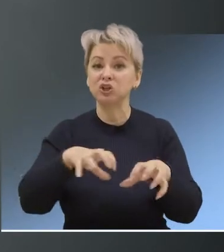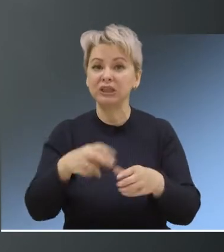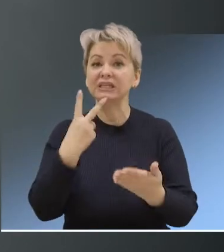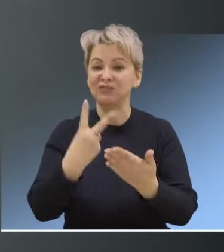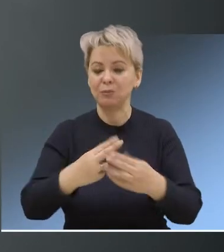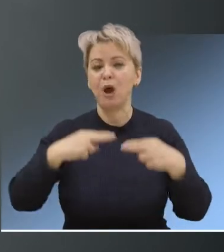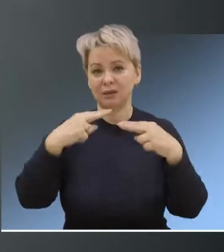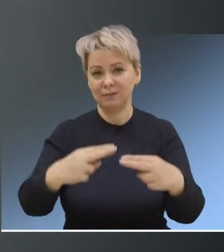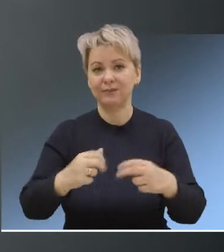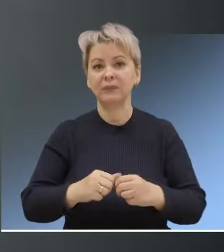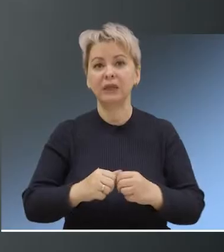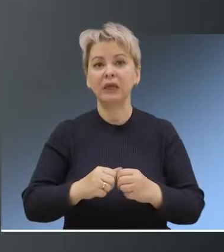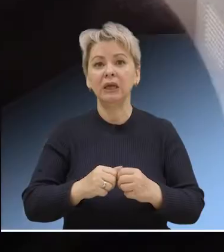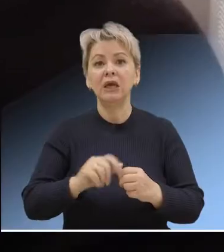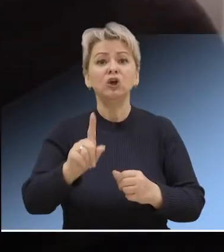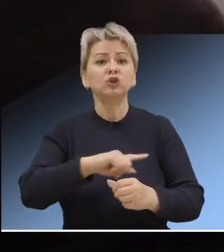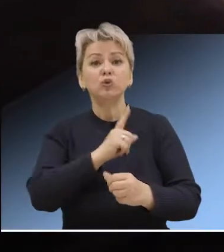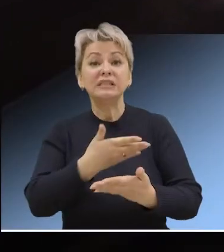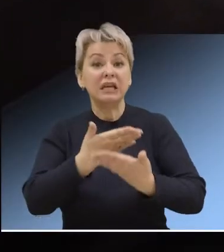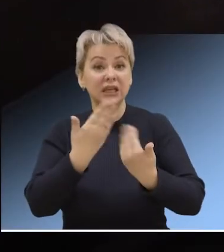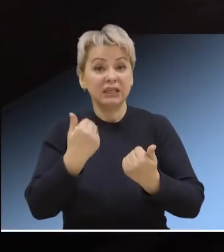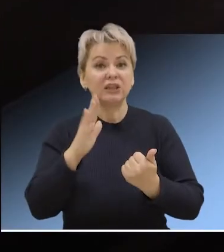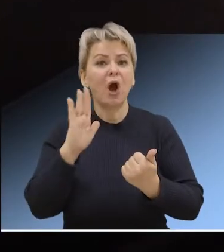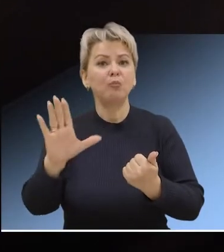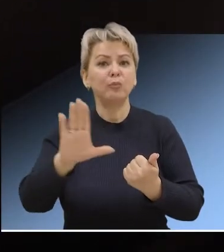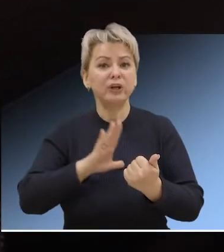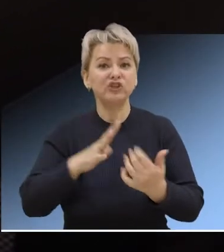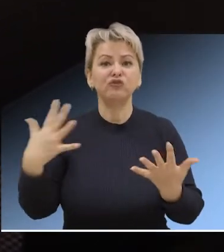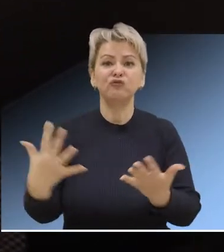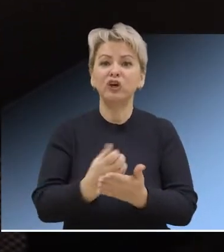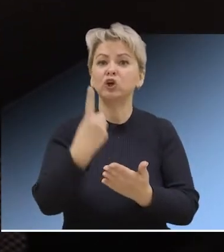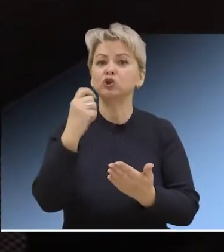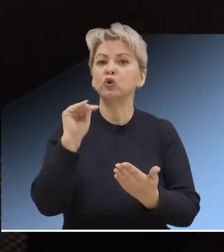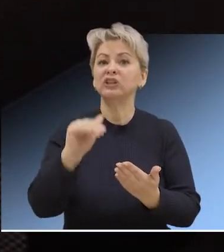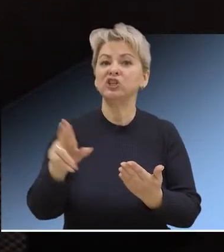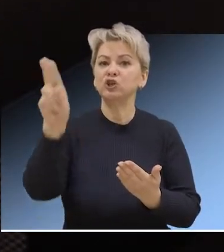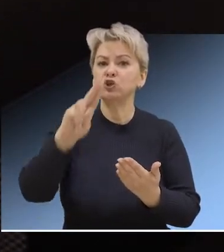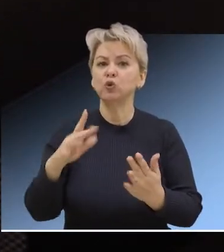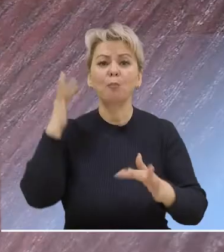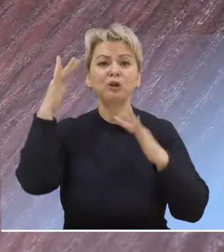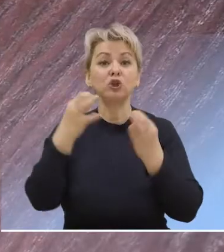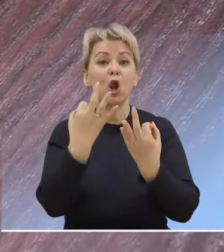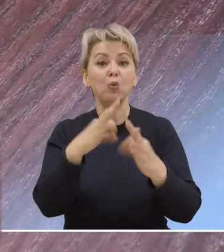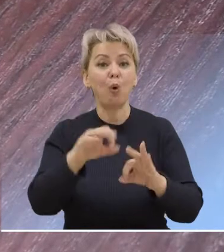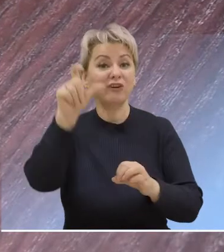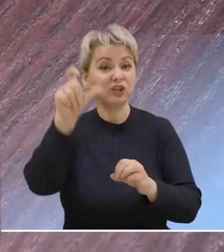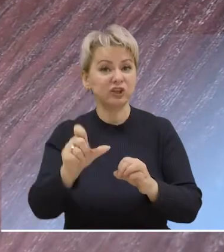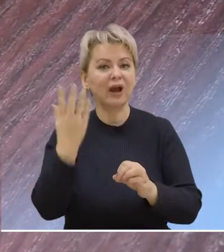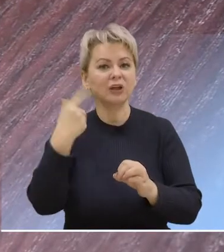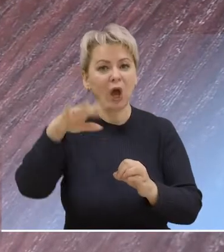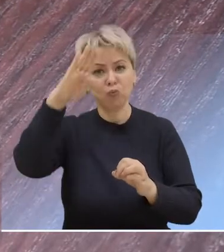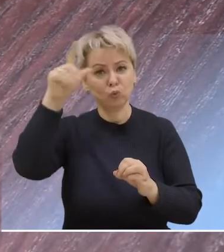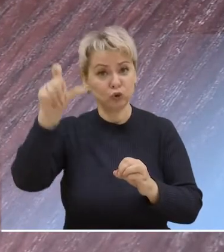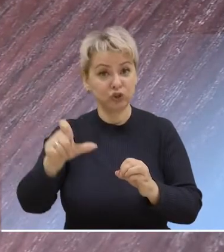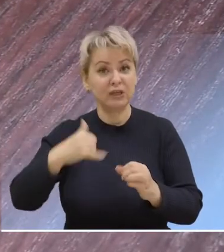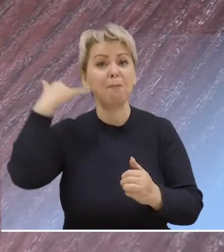мошенники. Внимание на экран. Не прилагать никаких усилий, а стать обладателем выигрыша в 100 тысяч долларов – мечта любого смертного.